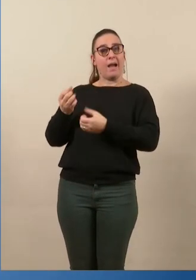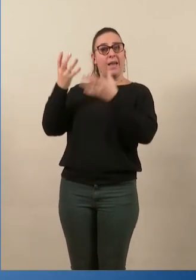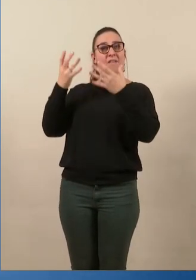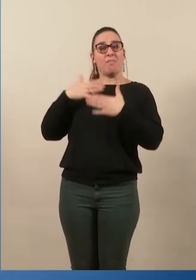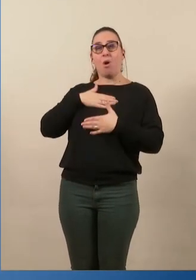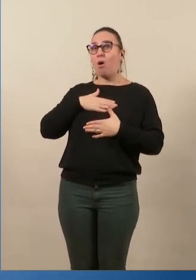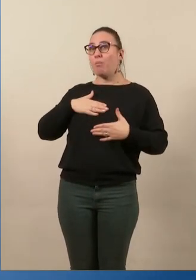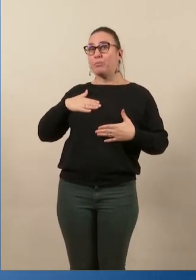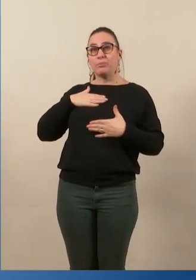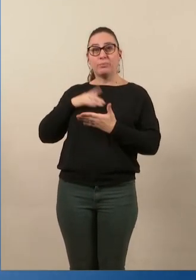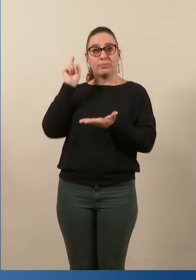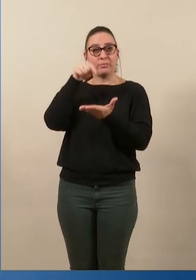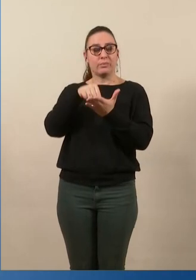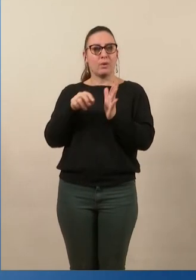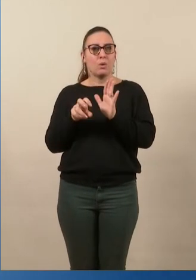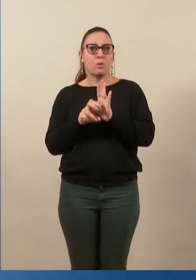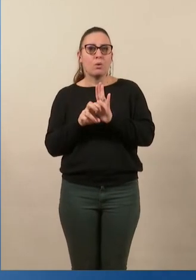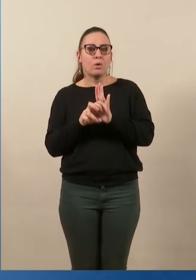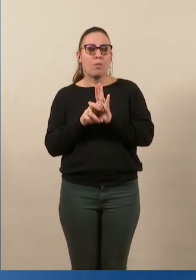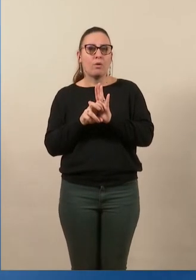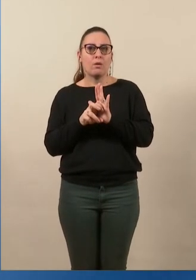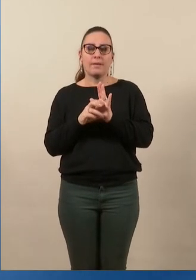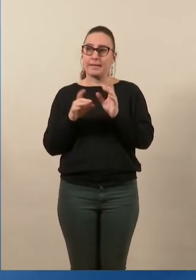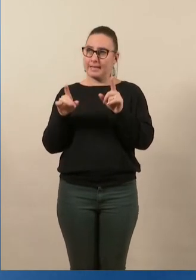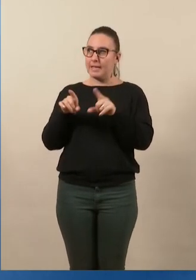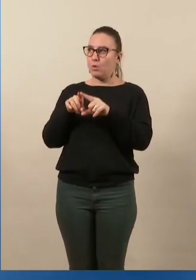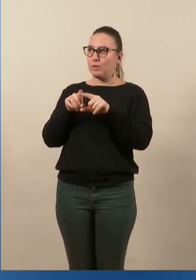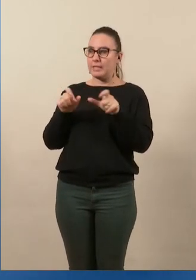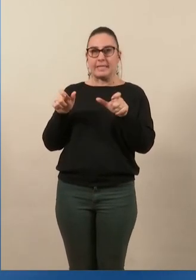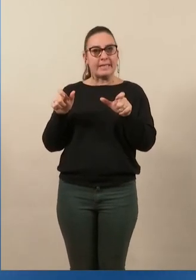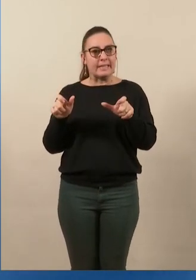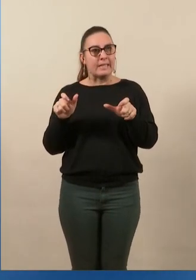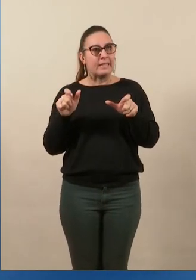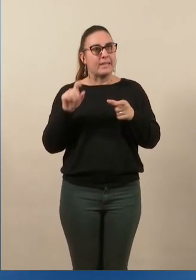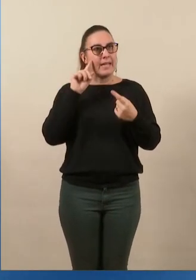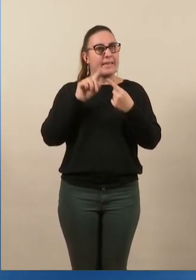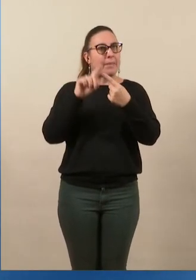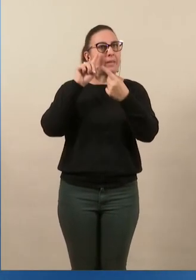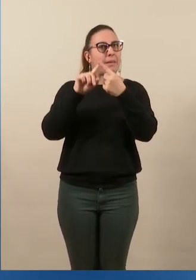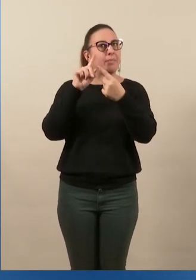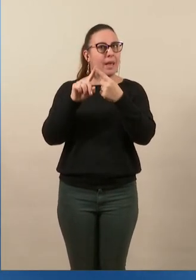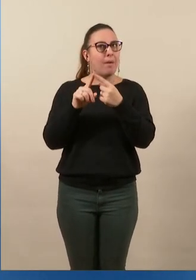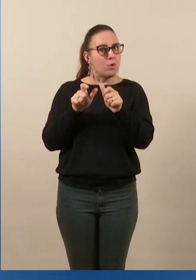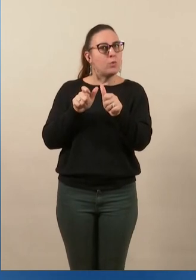Grenoble et après avoir bien suivi effectivement cette thématique